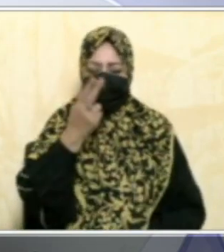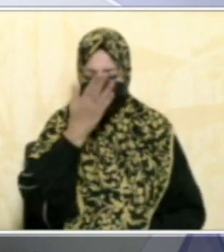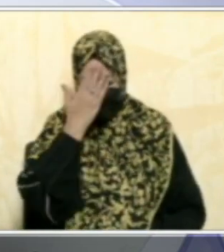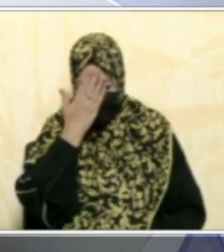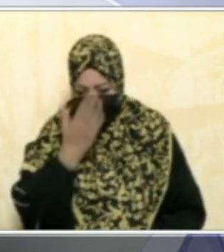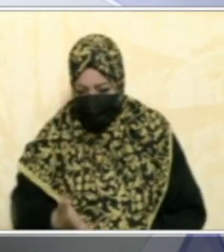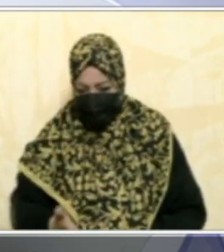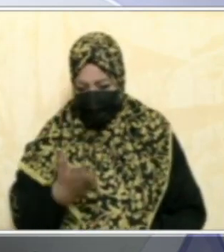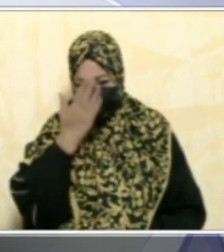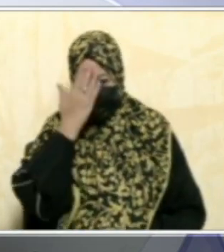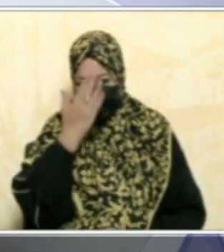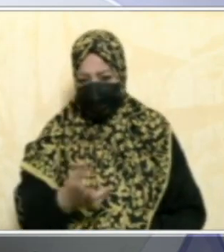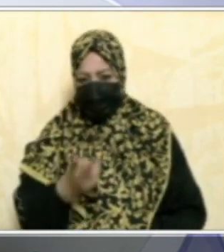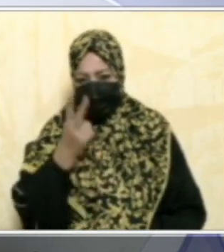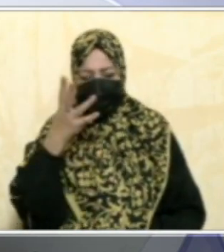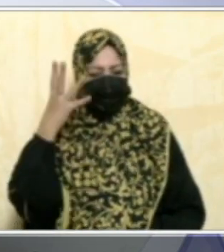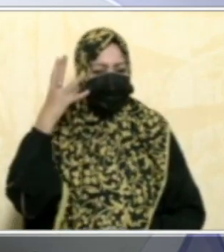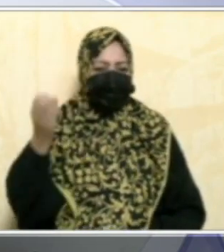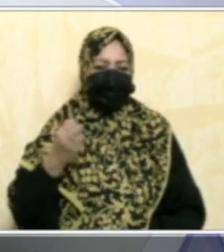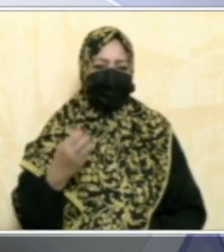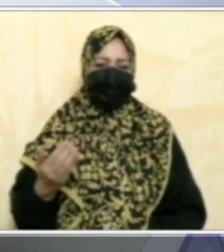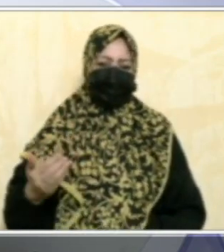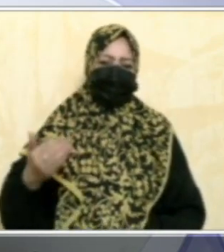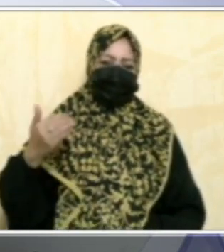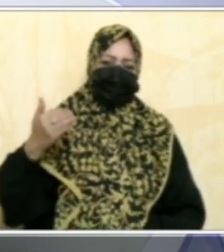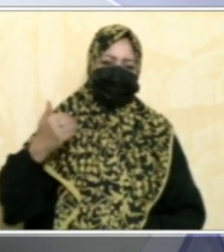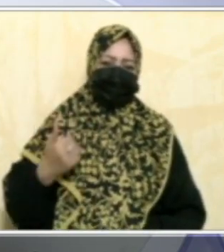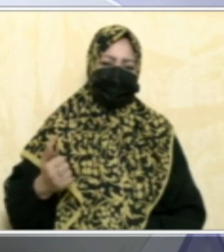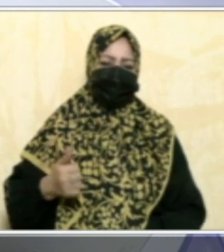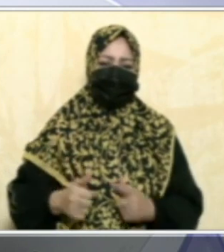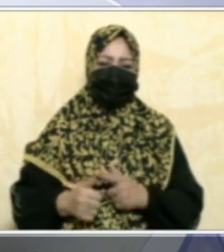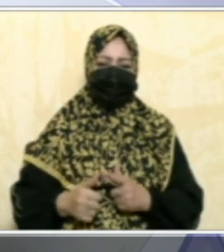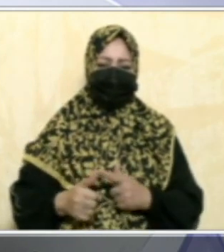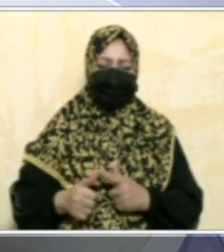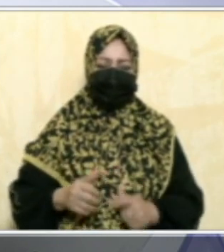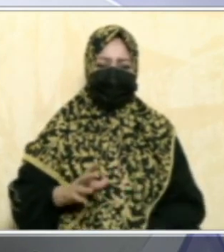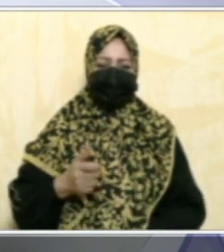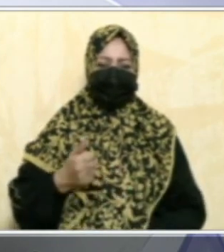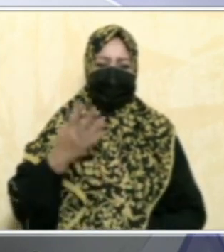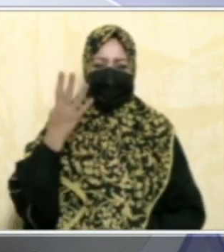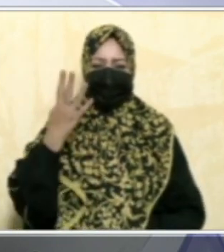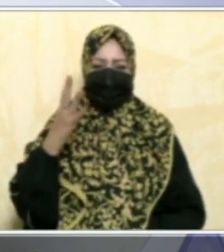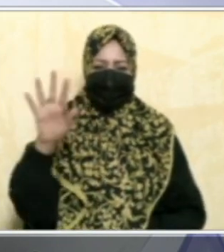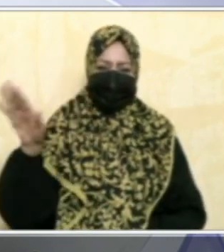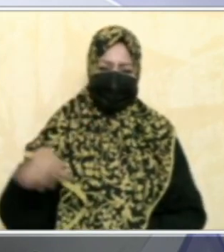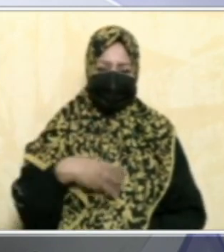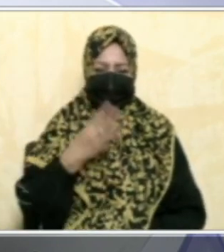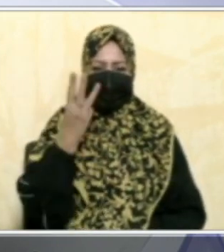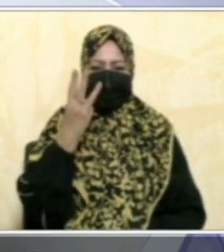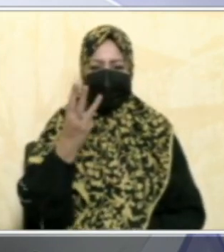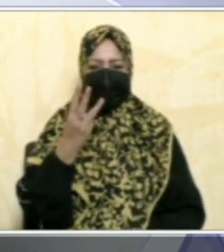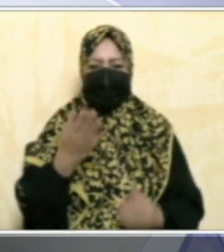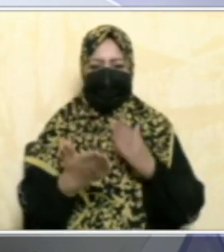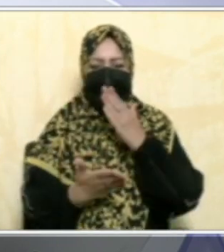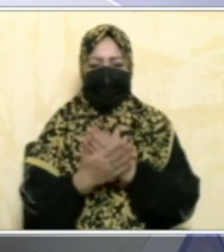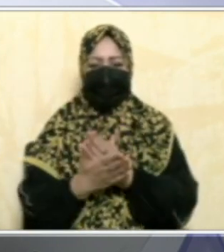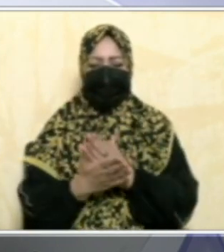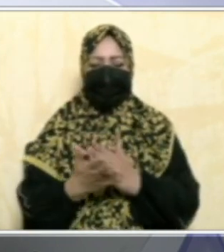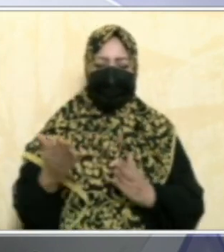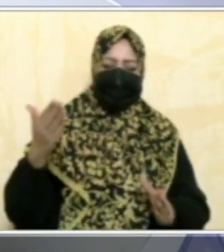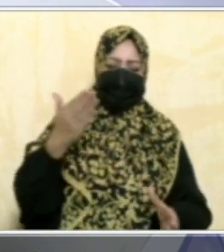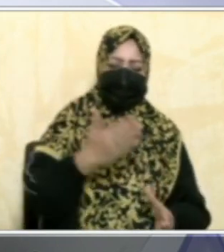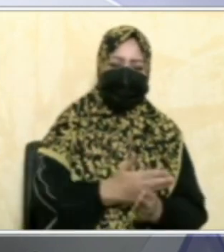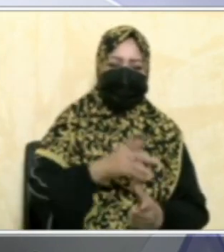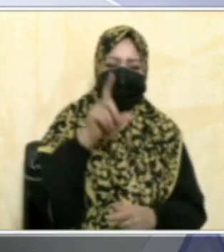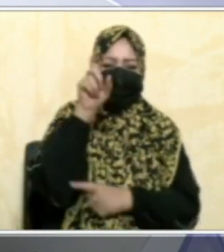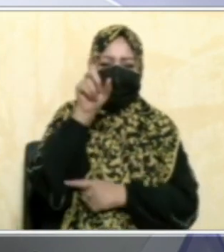قضاء ما عليه، بعد ما يكمل يعني القضاء يسجد سجود السهو بعد ذلك، هذا المفترض. لكن يا أخ